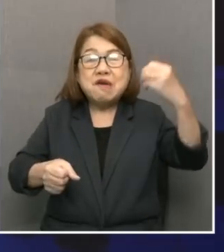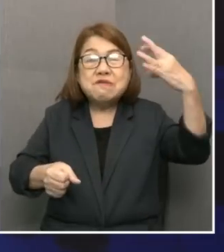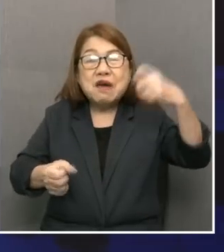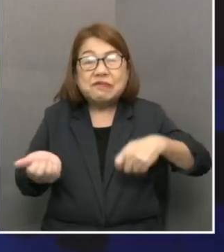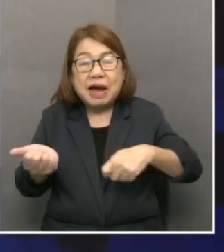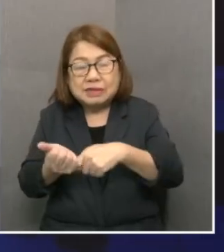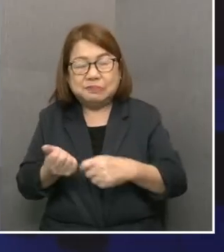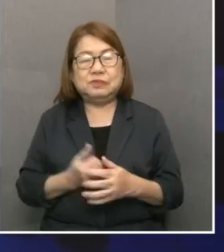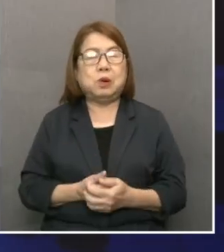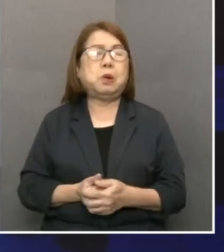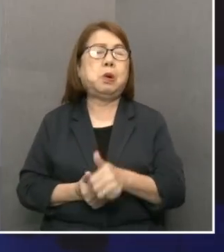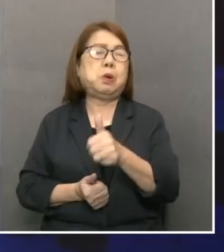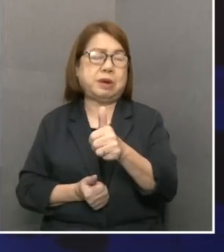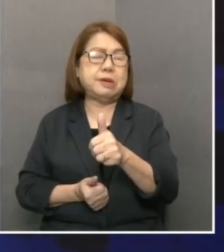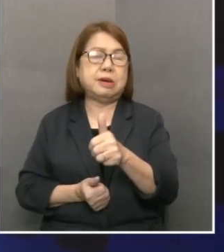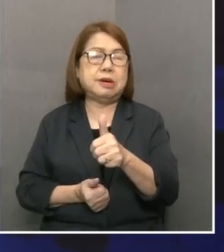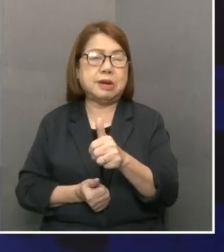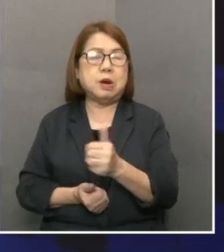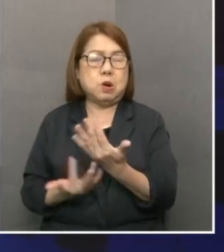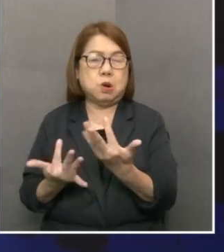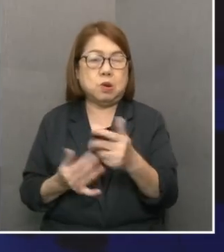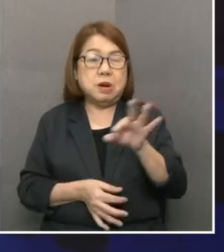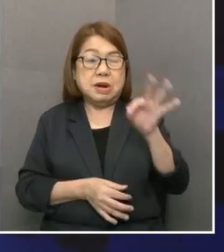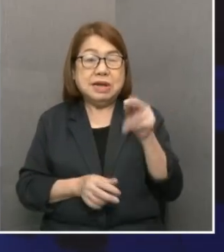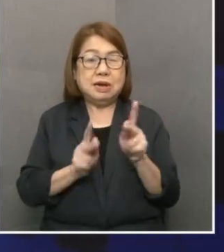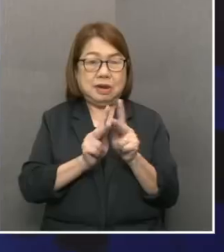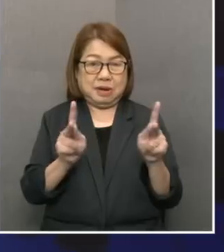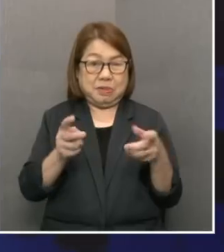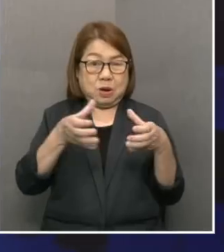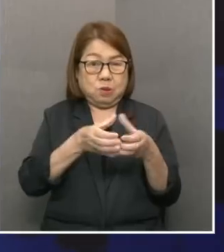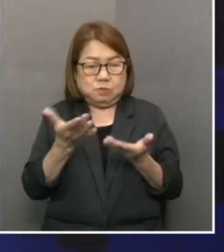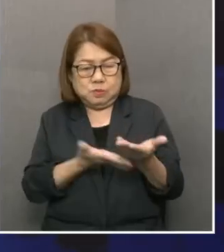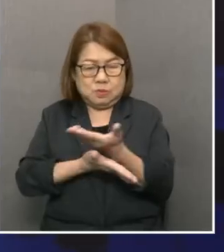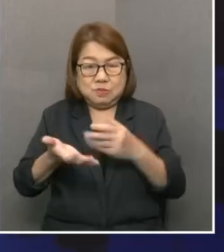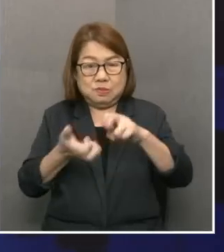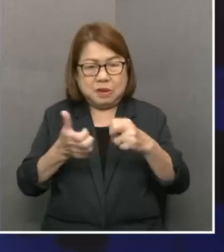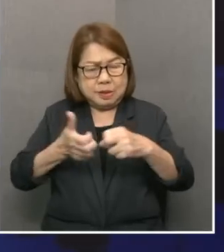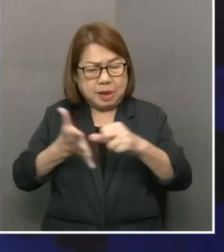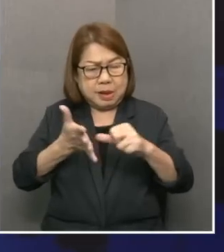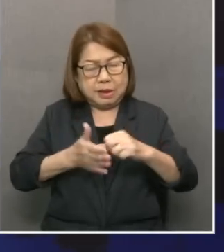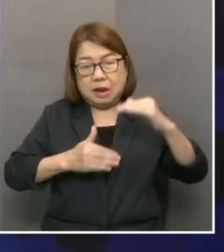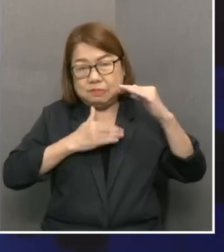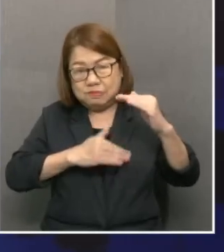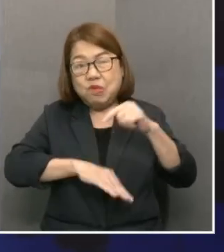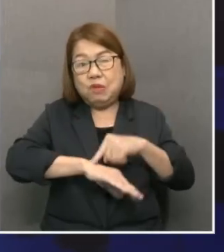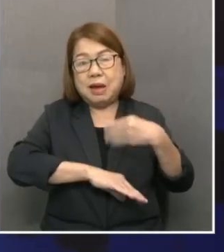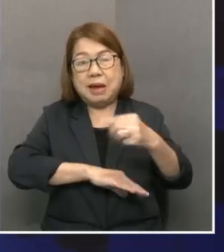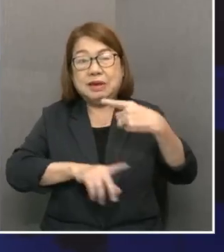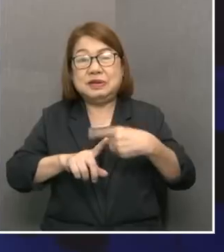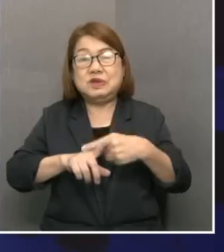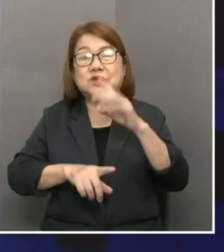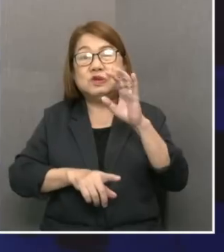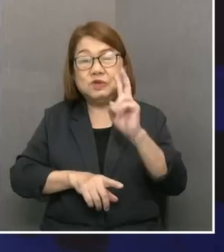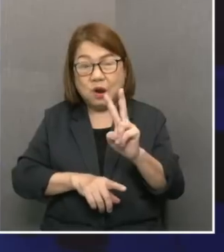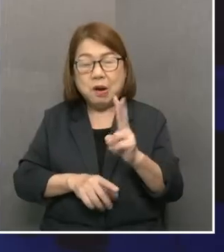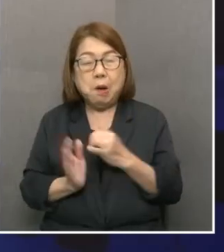โอเคได้ฟังแบบนี้แล้วรับปากเดี๋ยวจะตั้งคณะทำงานสะสางปัญหาให้ภายใน 2เดือนค่ะต่อจากนั้นนะคะโอหท่านลงพื้นที่ถี่เลยนะคะ